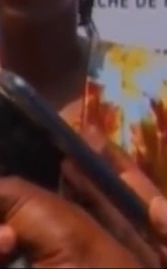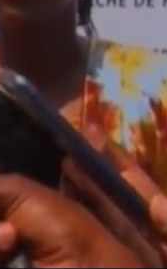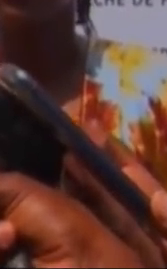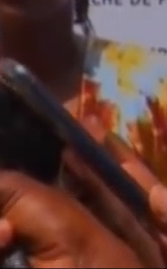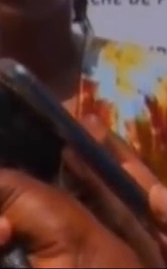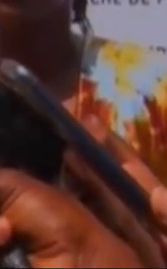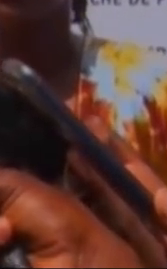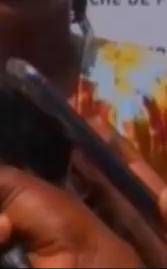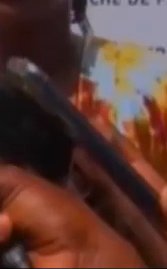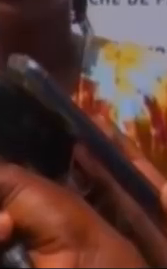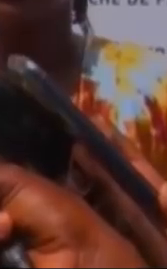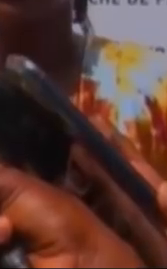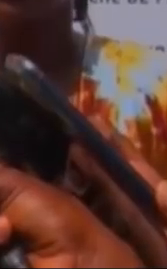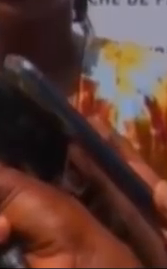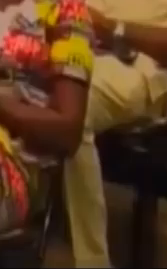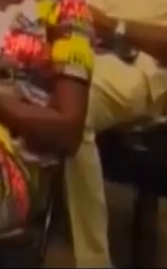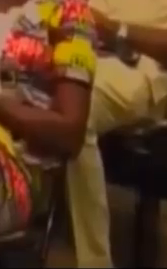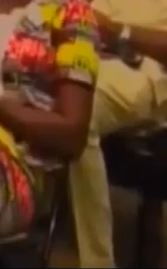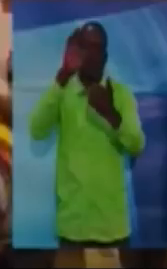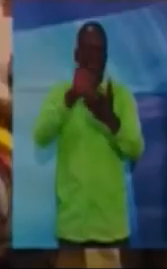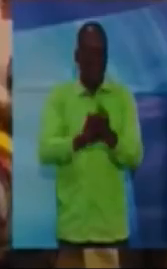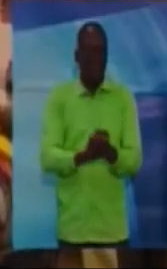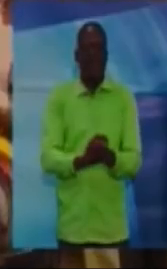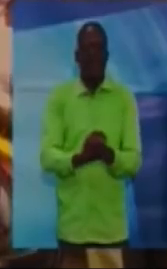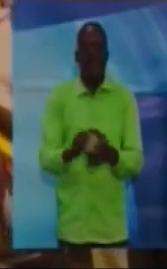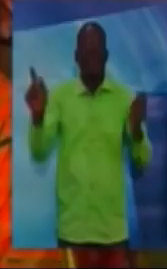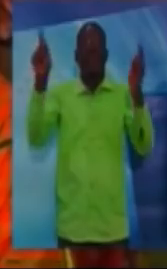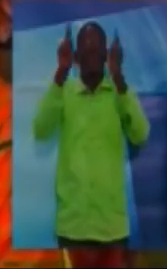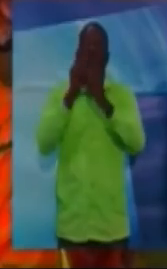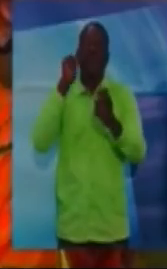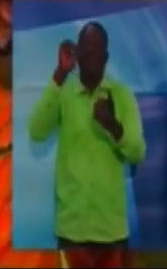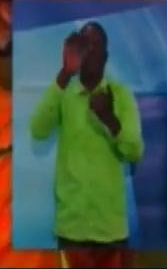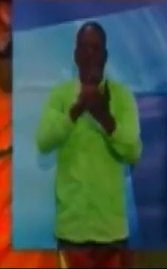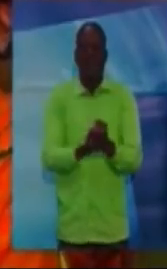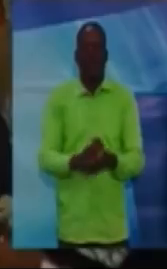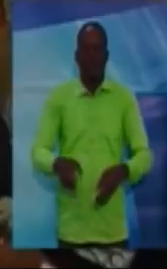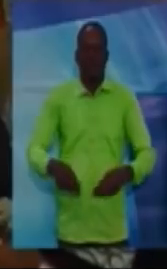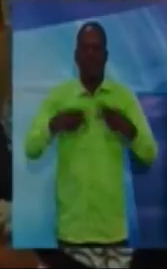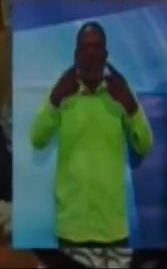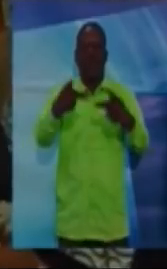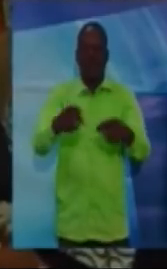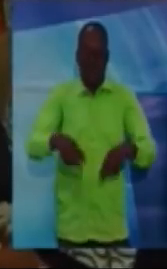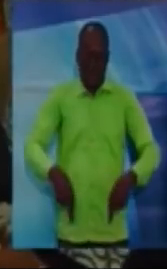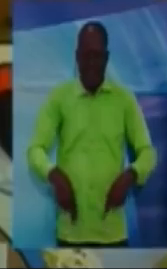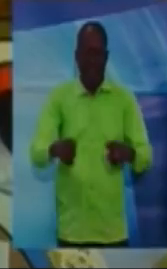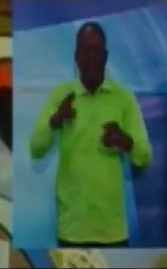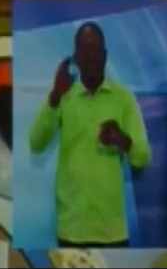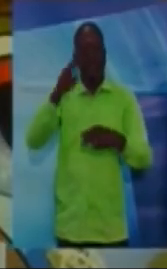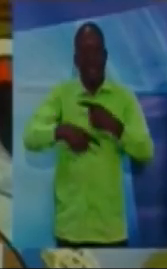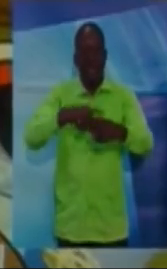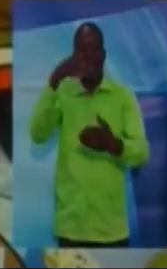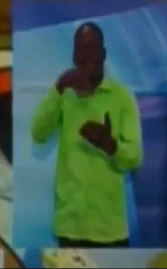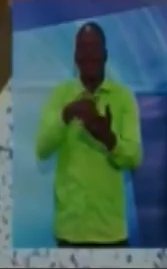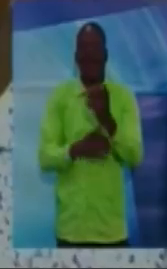financières qui vont accompagner ces femmes-là. Réunir les femmes et leur proposer des voies pour aller